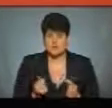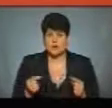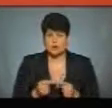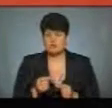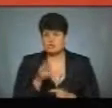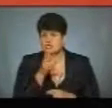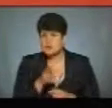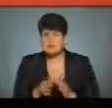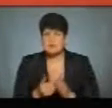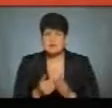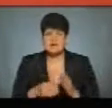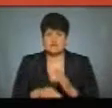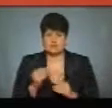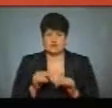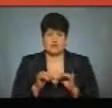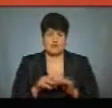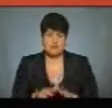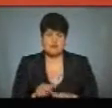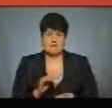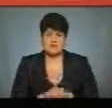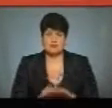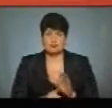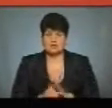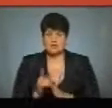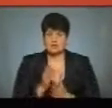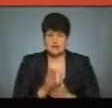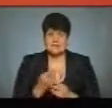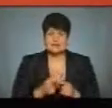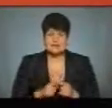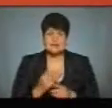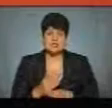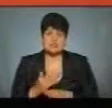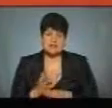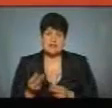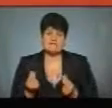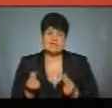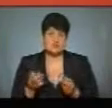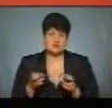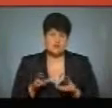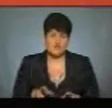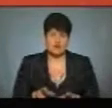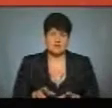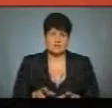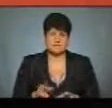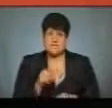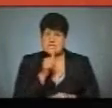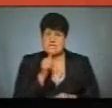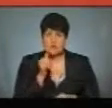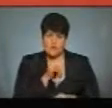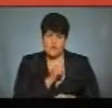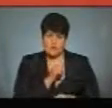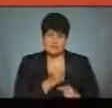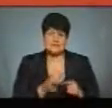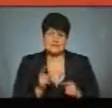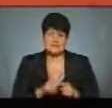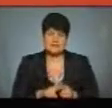як дочасну передвиборчу кампанію, тобто фактично початок. І тобто це буде як частина фінансування такого тіньового, скажімо,